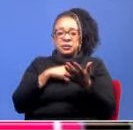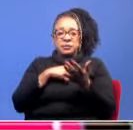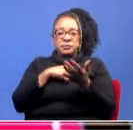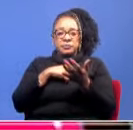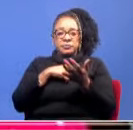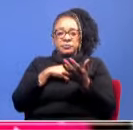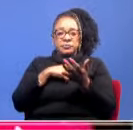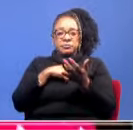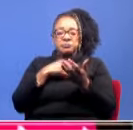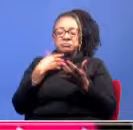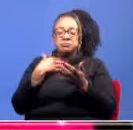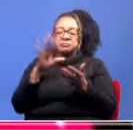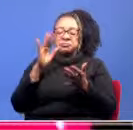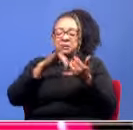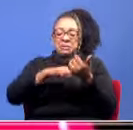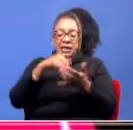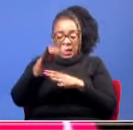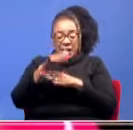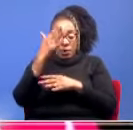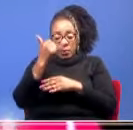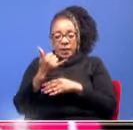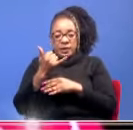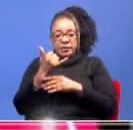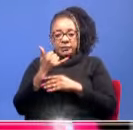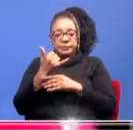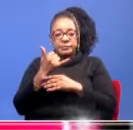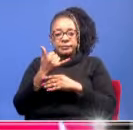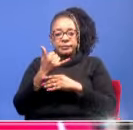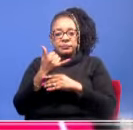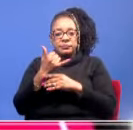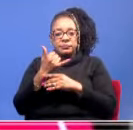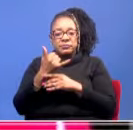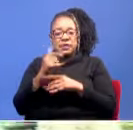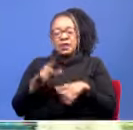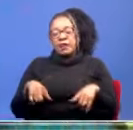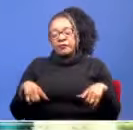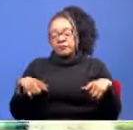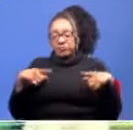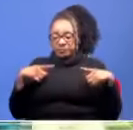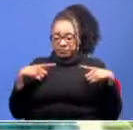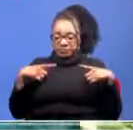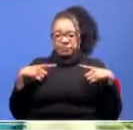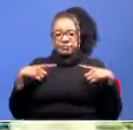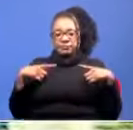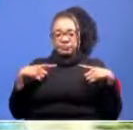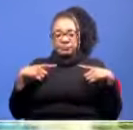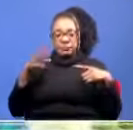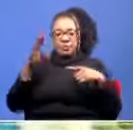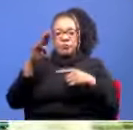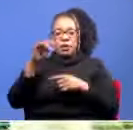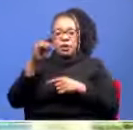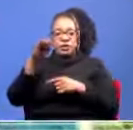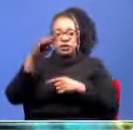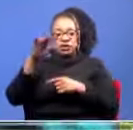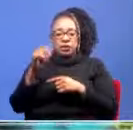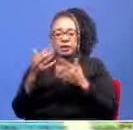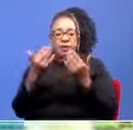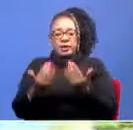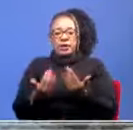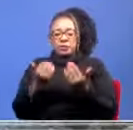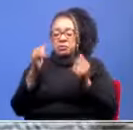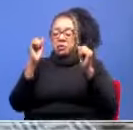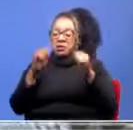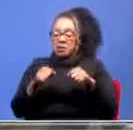hatukupenda kuolewa mapema, kwa sababu gani? Msukumo wa maisha. Mwanaisha na Umi hasa wanaweza kujikimu